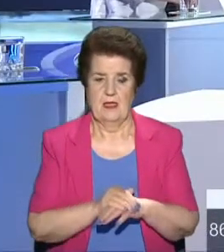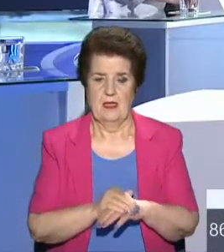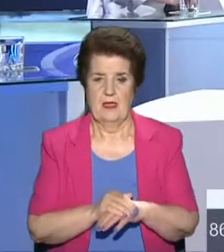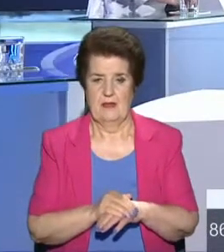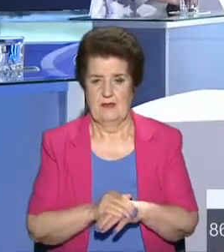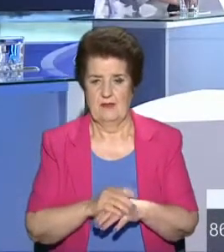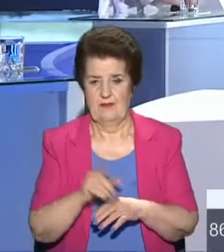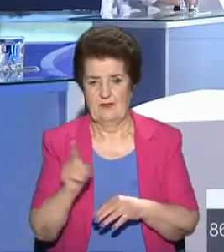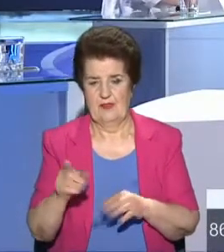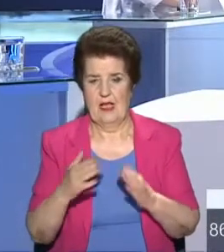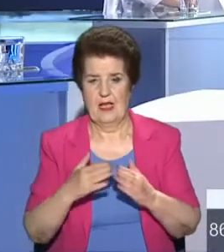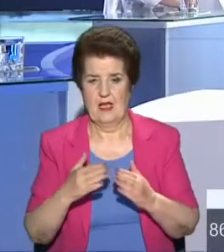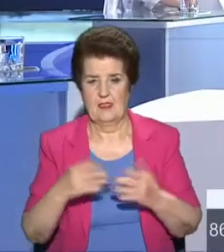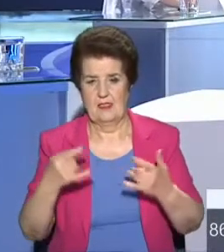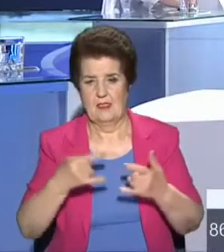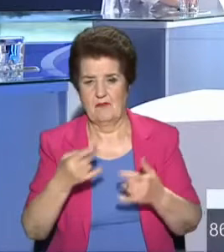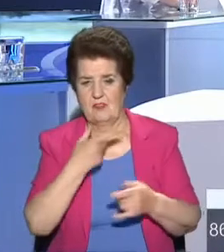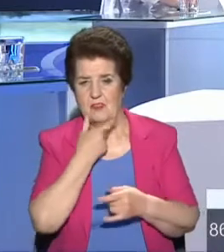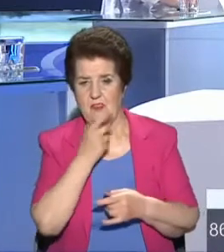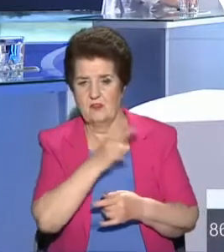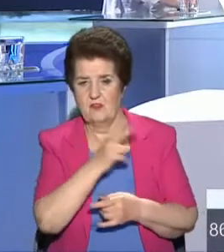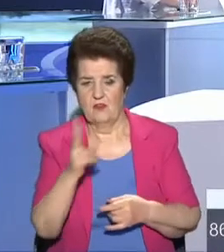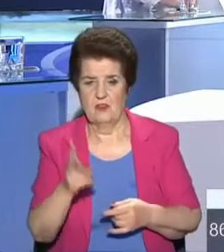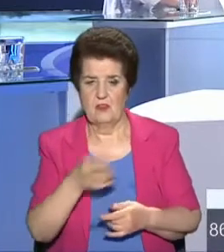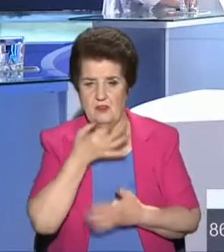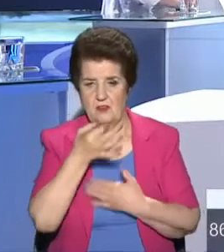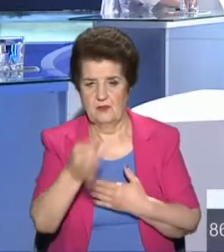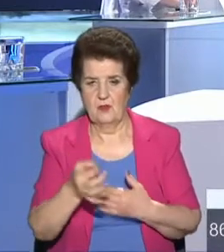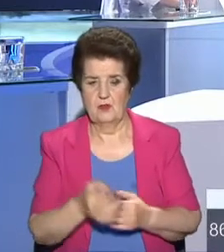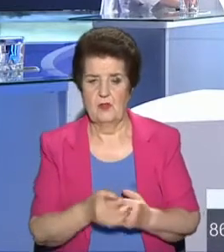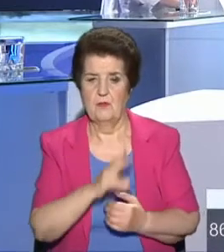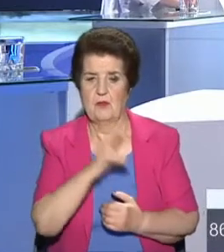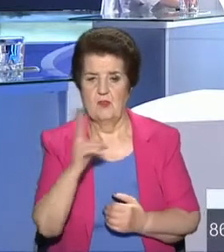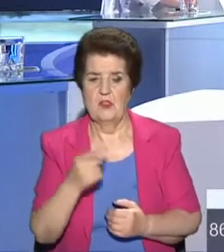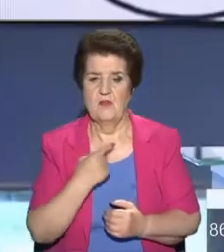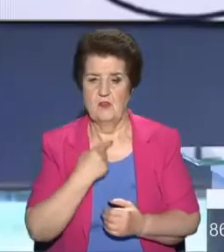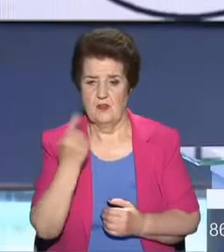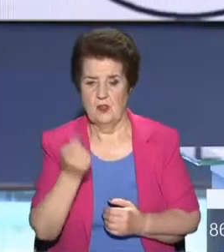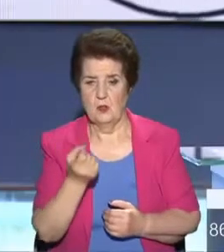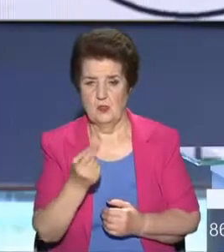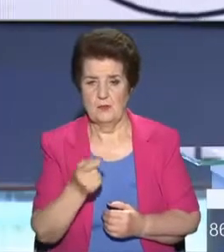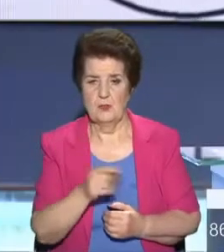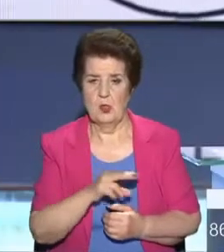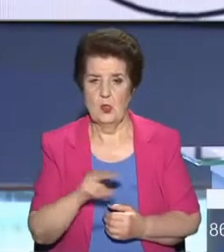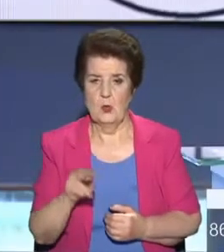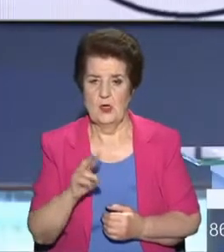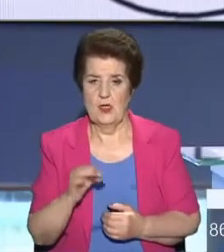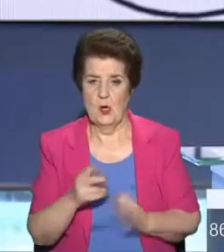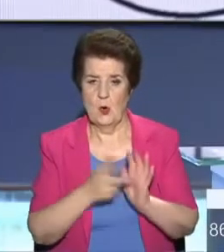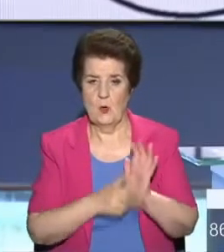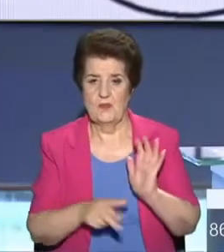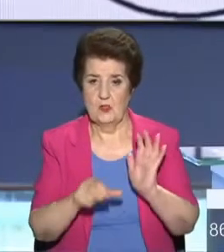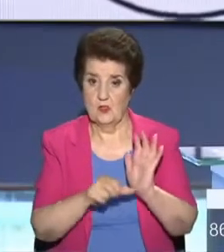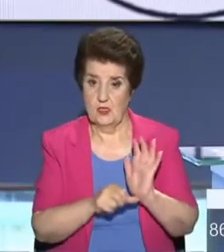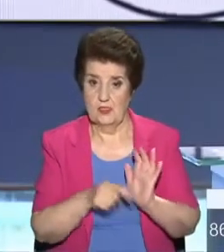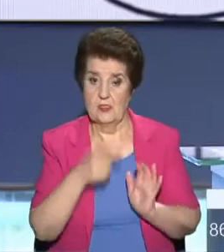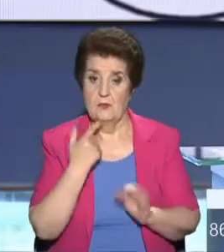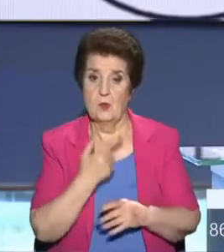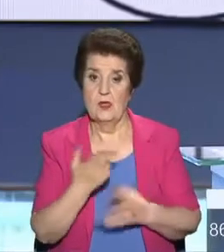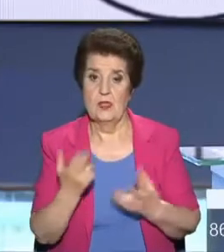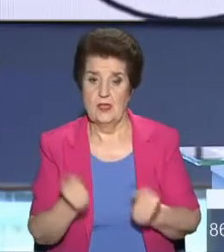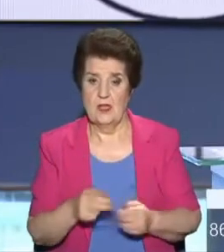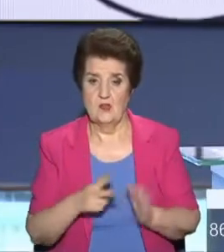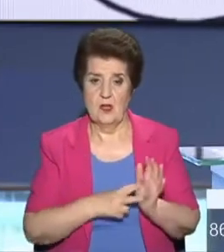cum o răspuns telespectatorii noștri vreau să îți decis pe cine veți vota în data de 11 iulie 86% spun că da